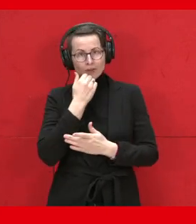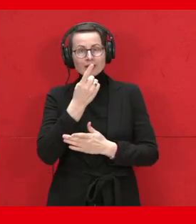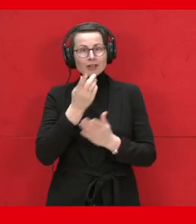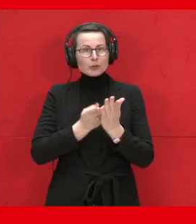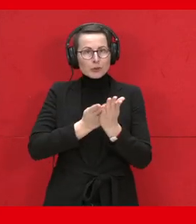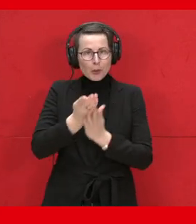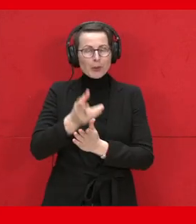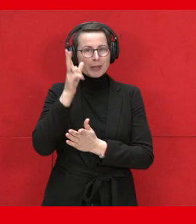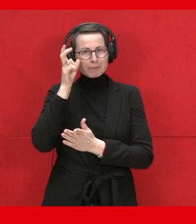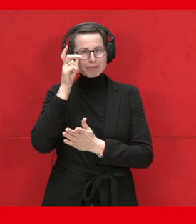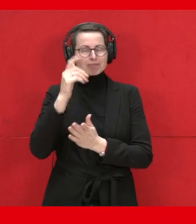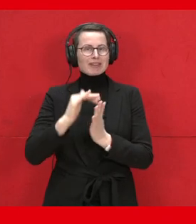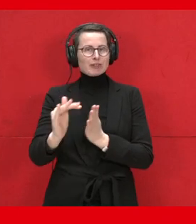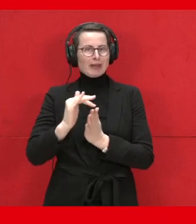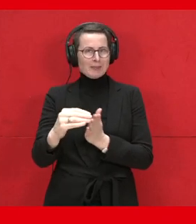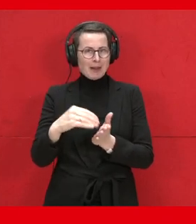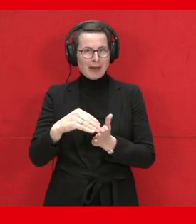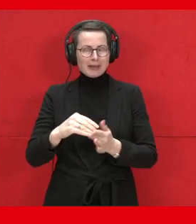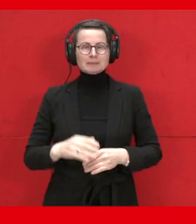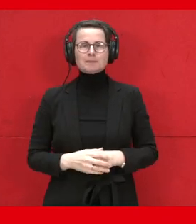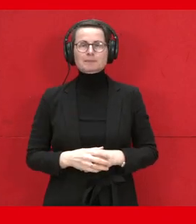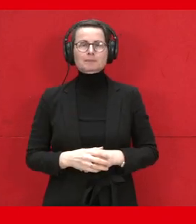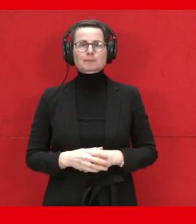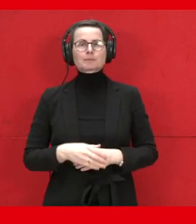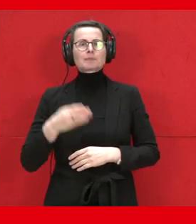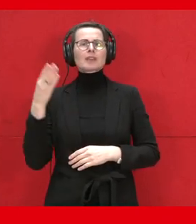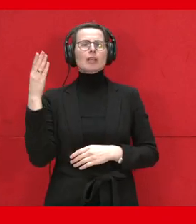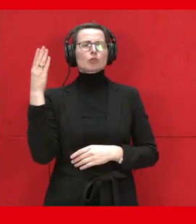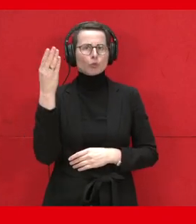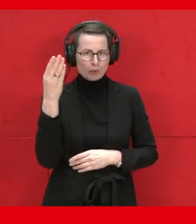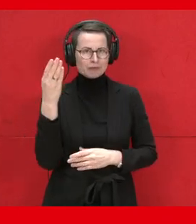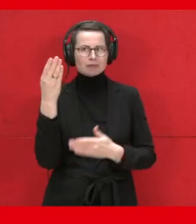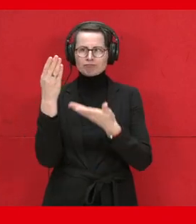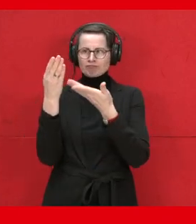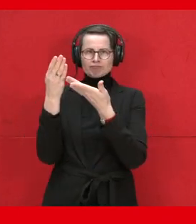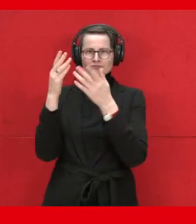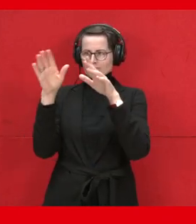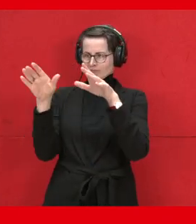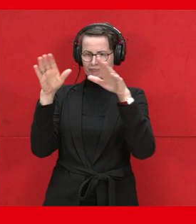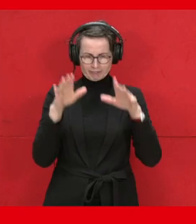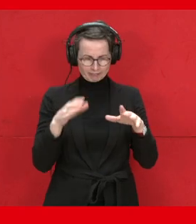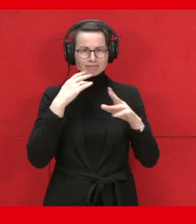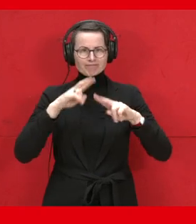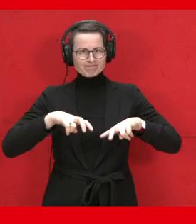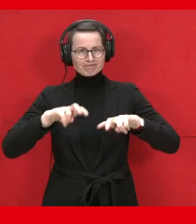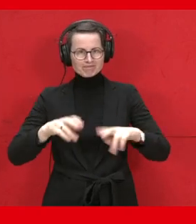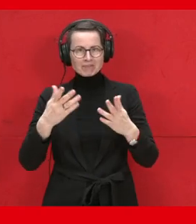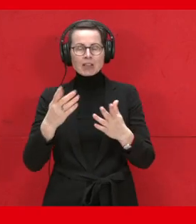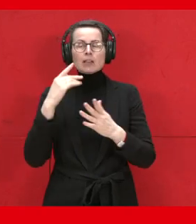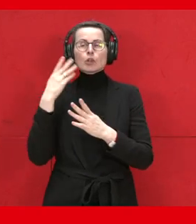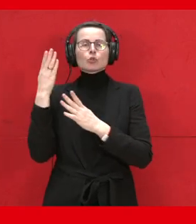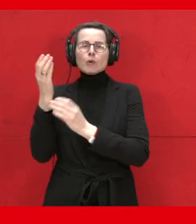mit am Stream. Zukunft, damit wollen wir uns beschäftigen, die wird es auch ohne unser Zutun geben. Und